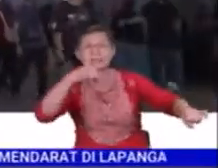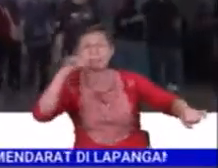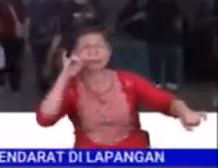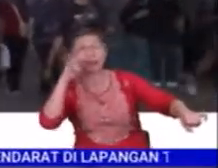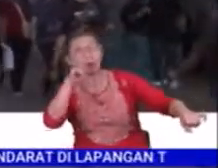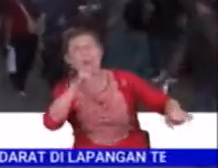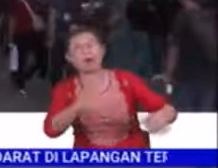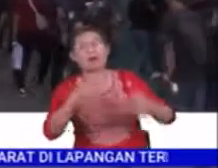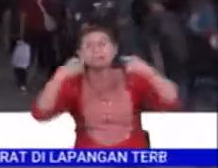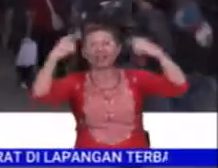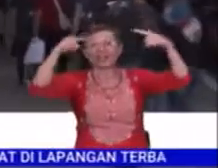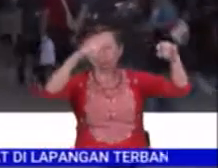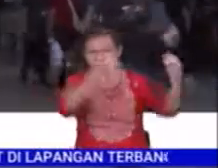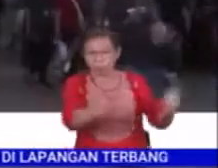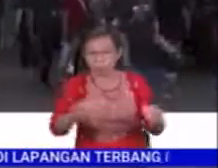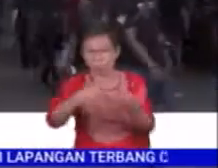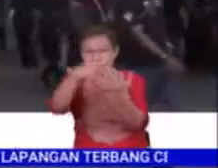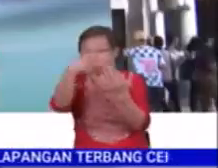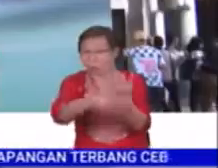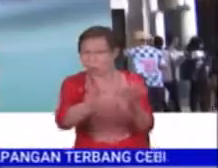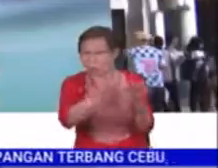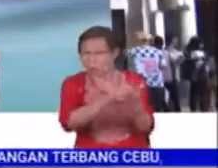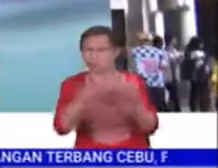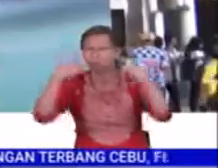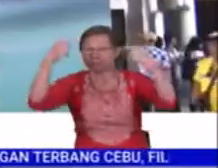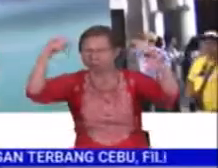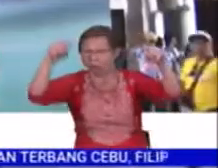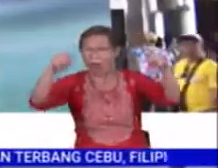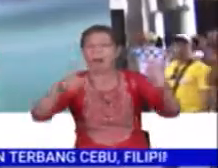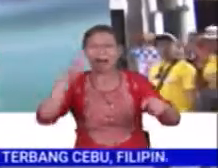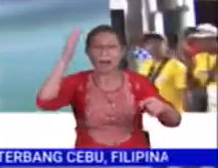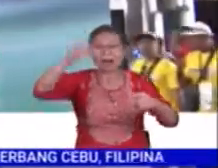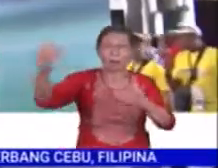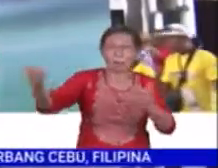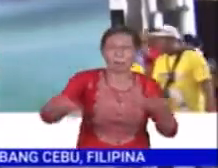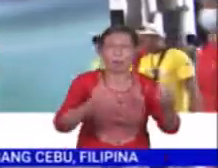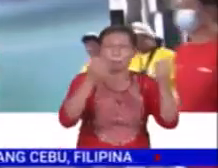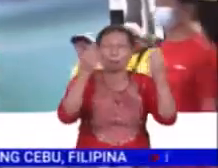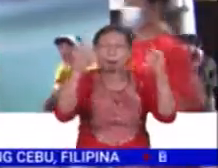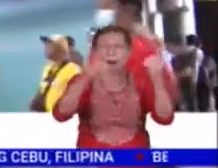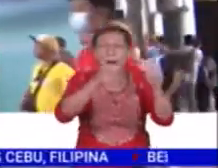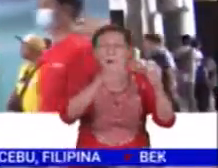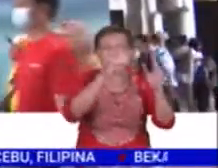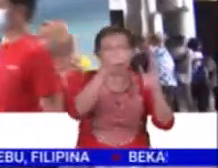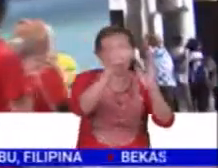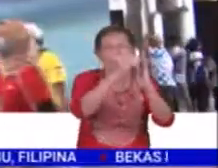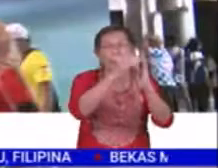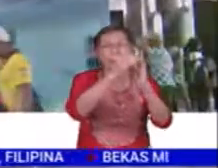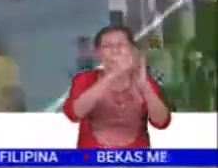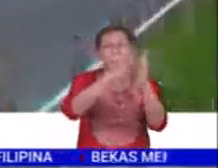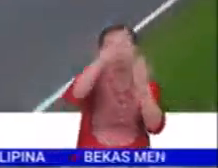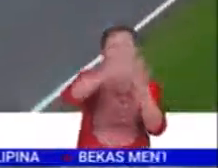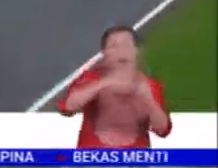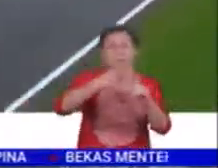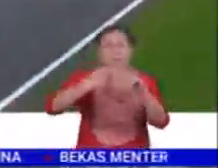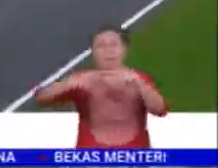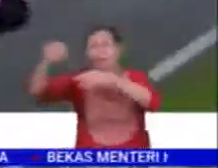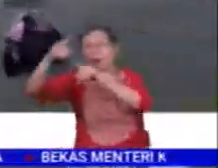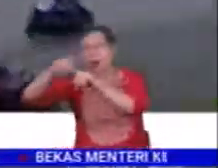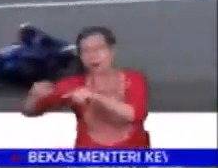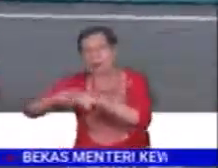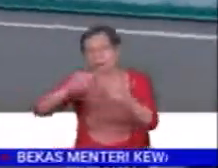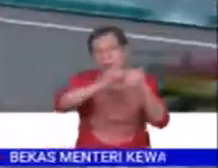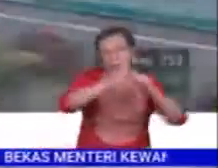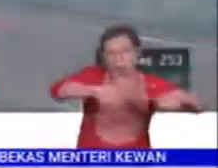mengharapkan dengan kejayaan penganjuran program berkenaan pada kali ini akan membawa lebih banyak penajaan dari pihak luar dalam berbagai bentuk